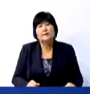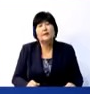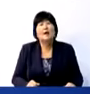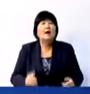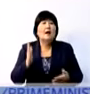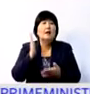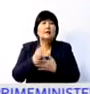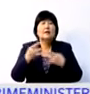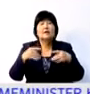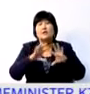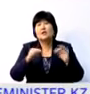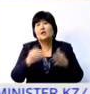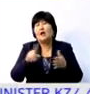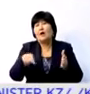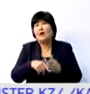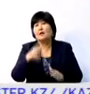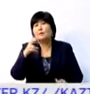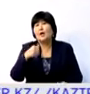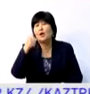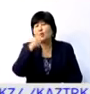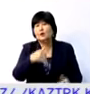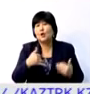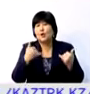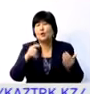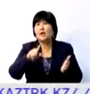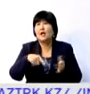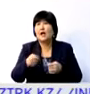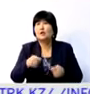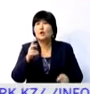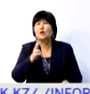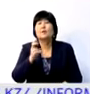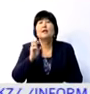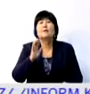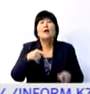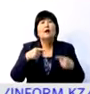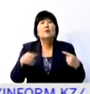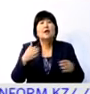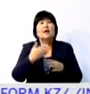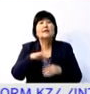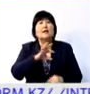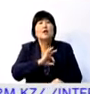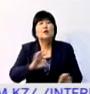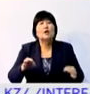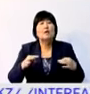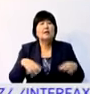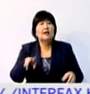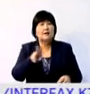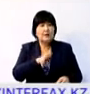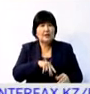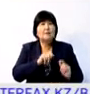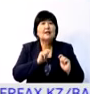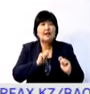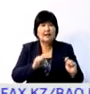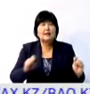Тікелей эфирде жаңалықтар. Қаламыздың 200 жылдығы құрметіне шаһар басшысы Нұрлыбек Нәлібаев бірқатар сала үздіктерін мерекелік медальмен